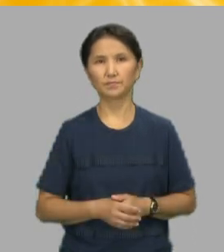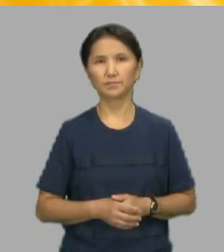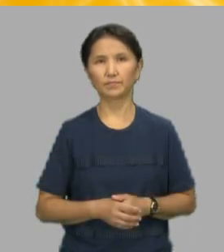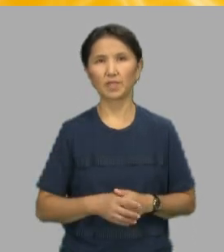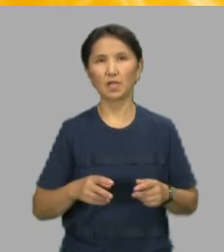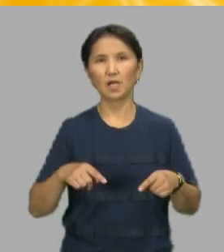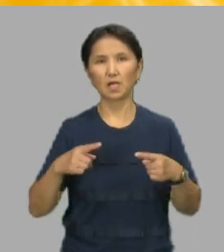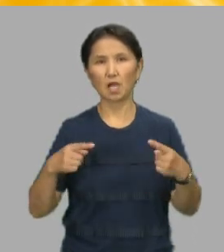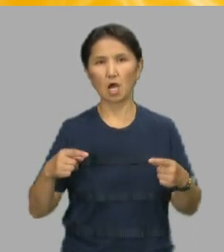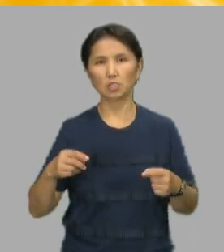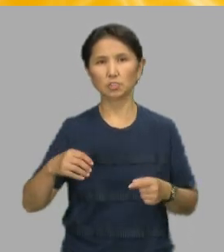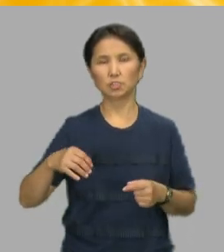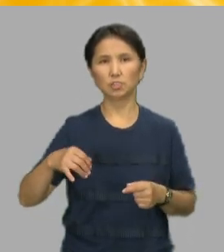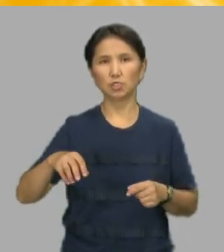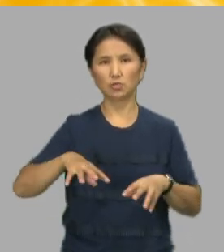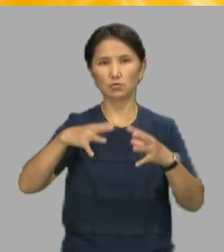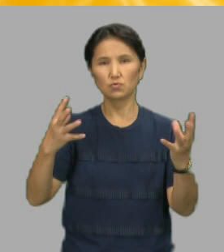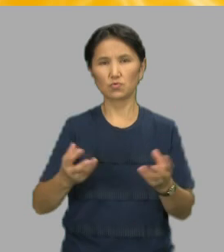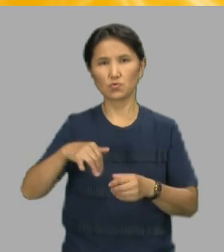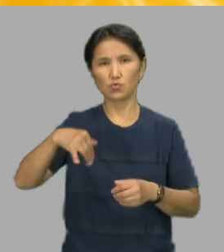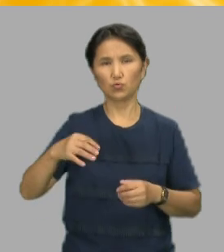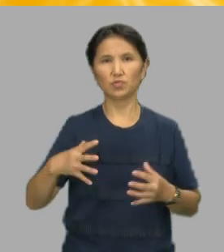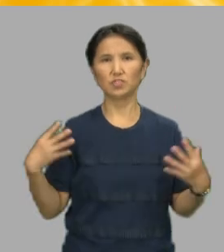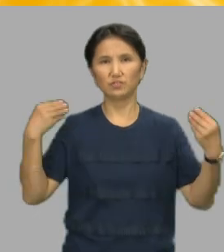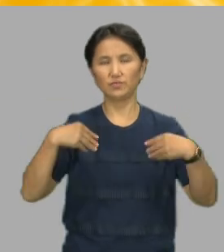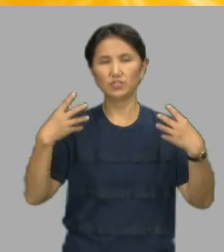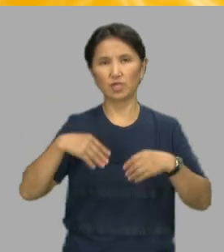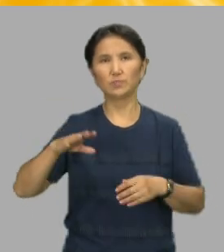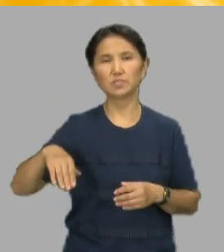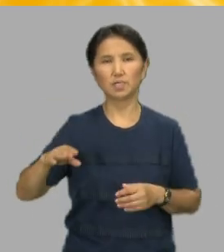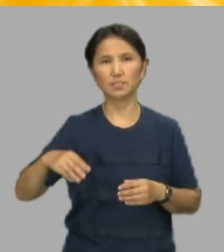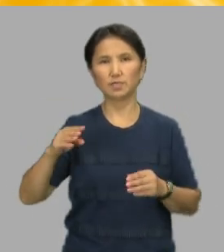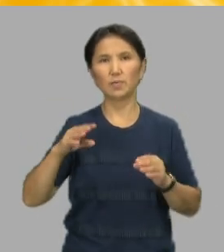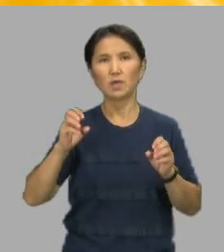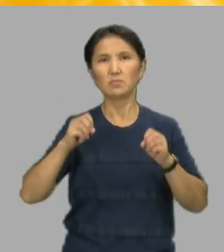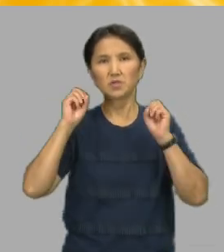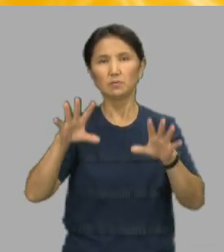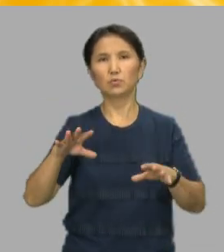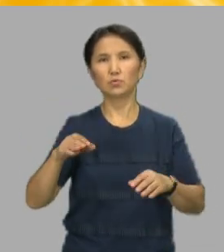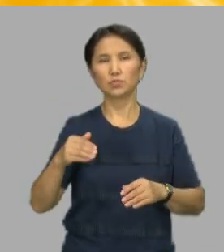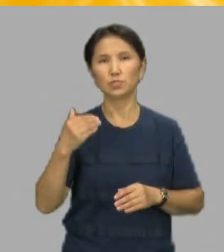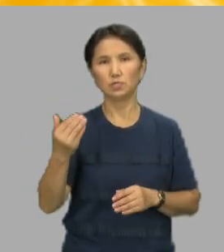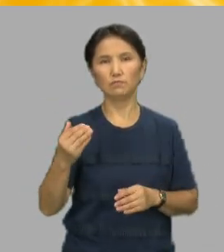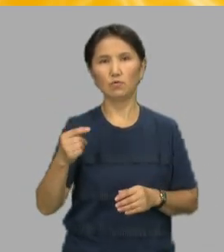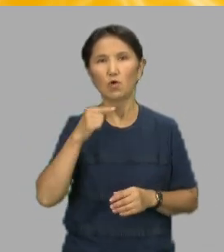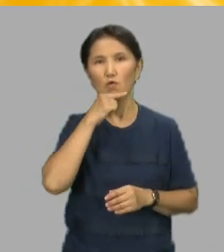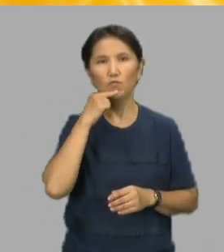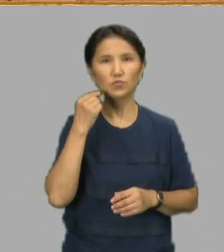– разные тюки с вещами, и затем перебросили его в русский